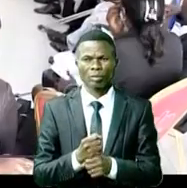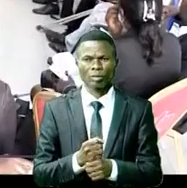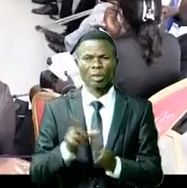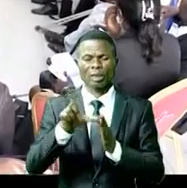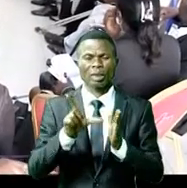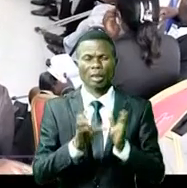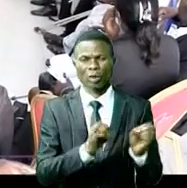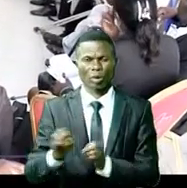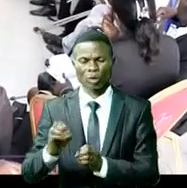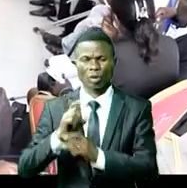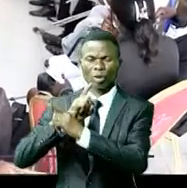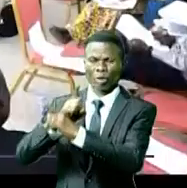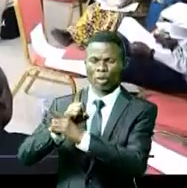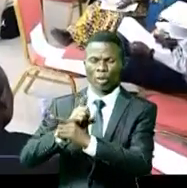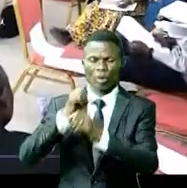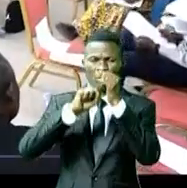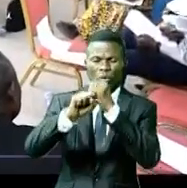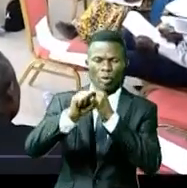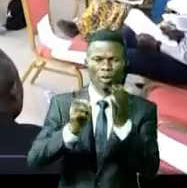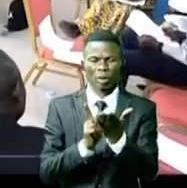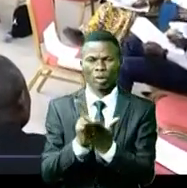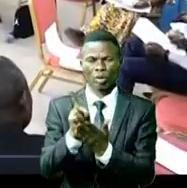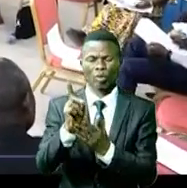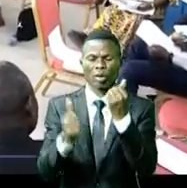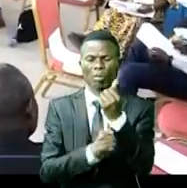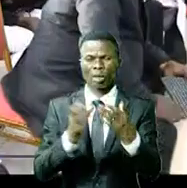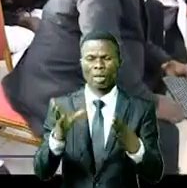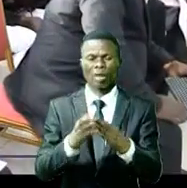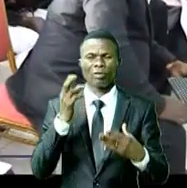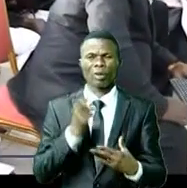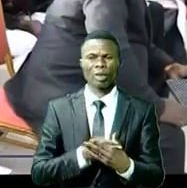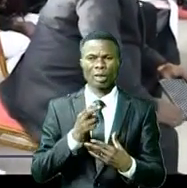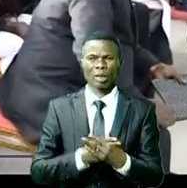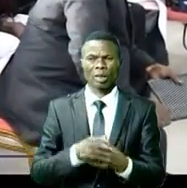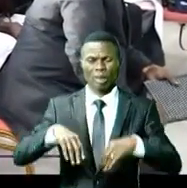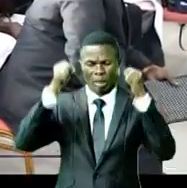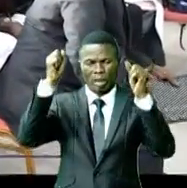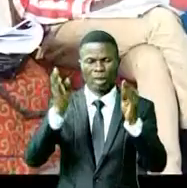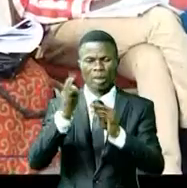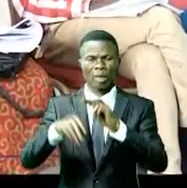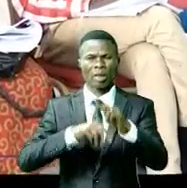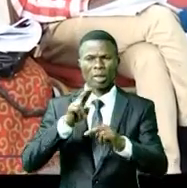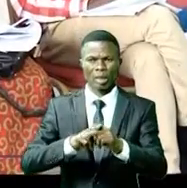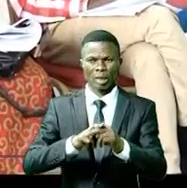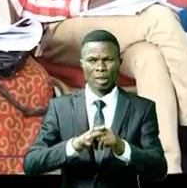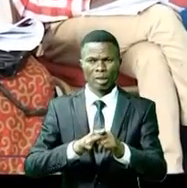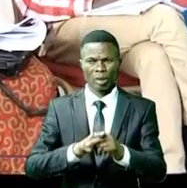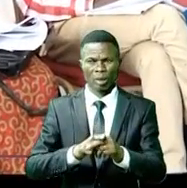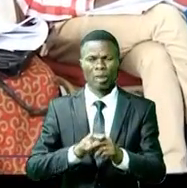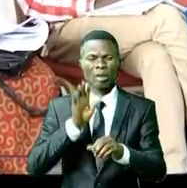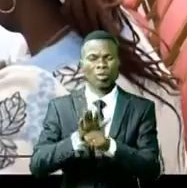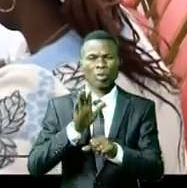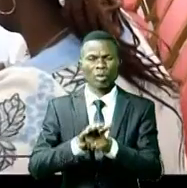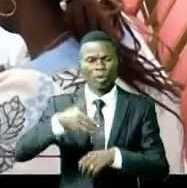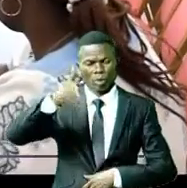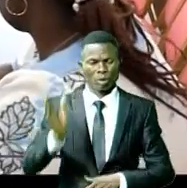loi organique portant protection et promotion des droits des personnes vivant avec handicap, adoptée à l'Assemblée nationale, ont connu le concours de